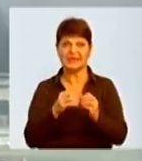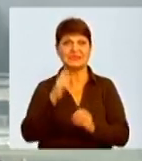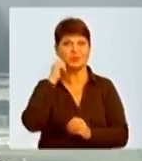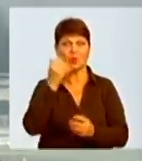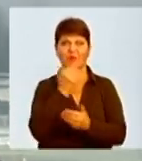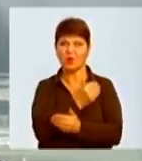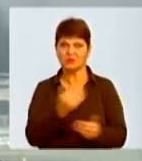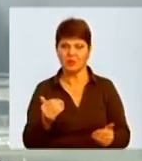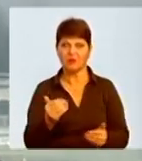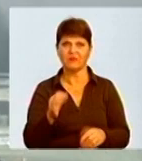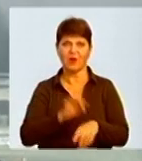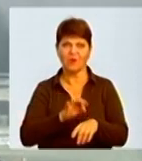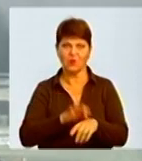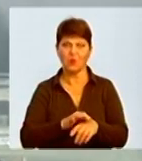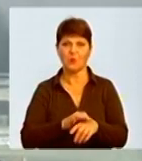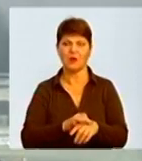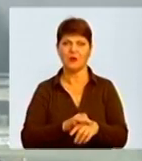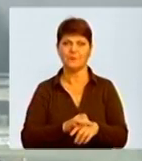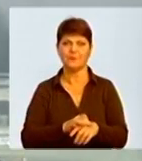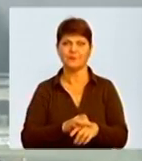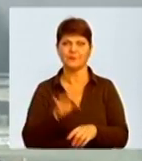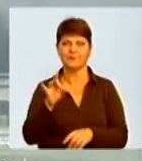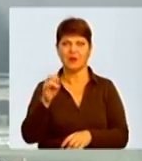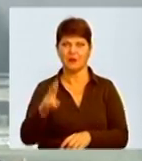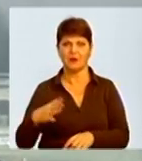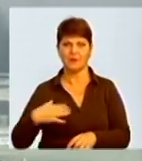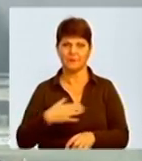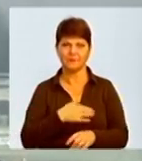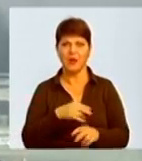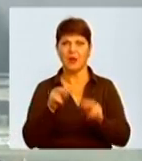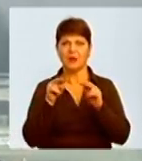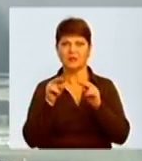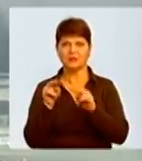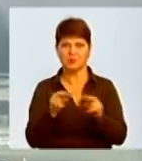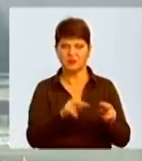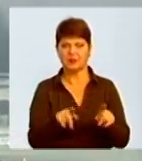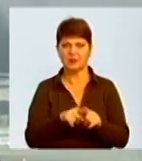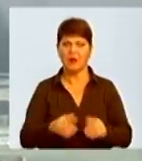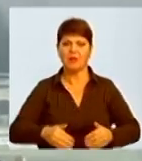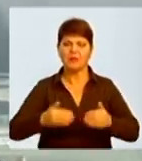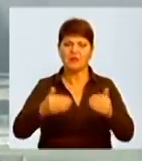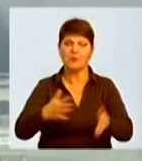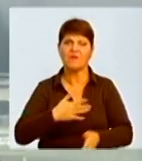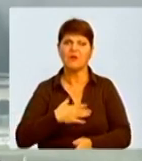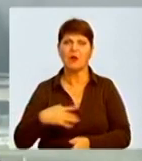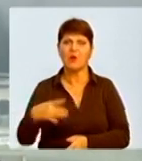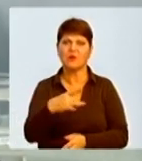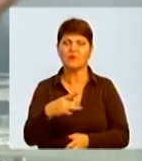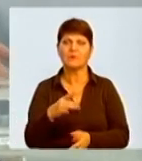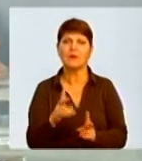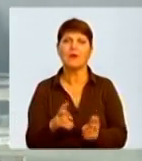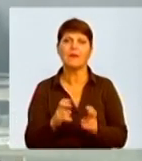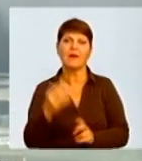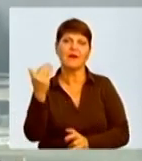неабияк помолодшила, власне, рак молочної залози. Чи спостерігається така динаміка в нашому регіоні, власне, як фахівці? Чи можете